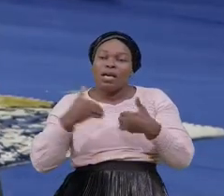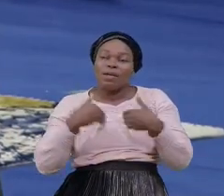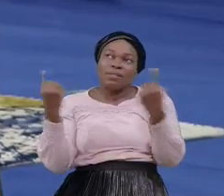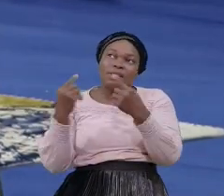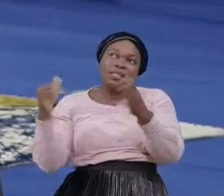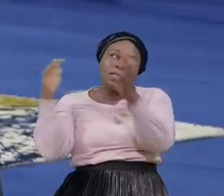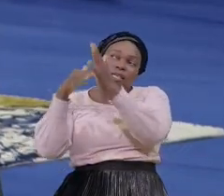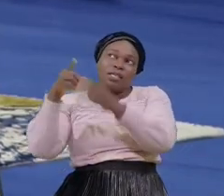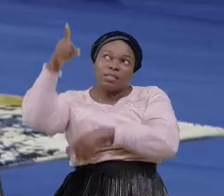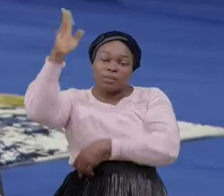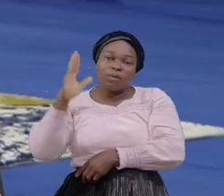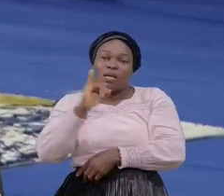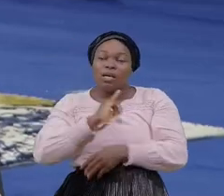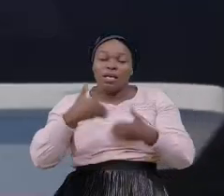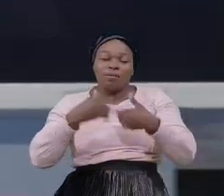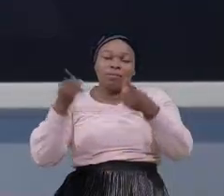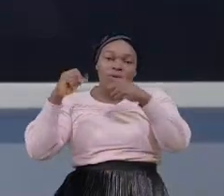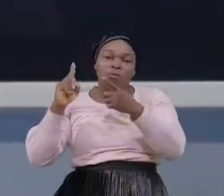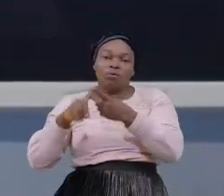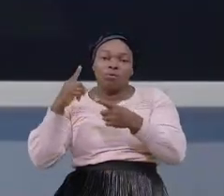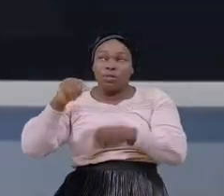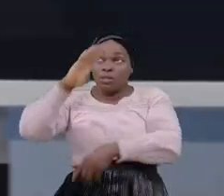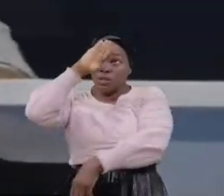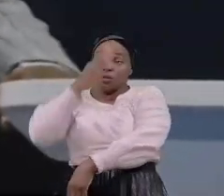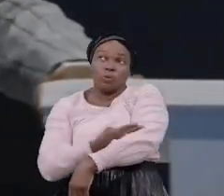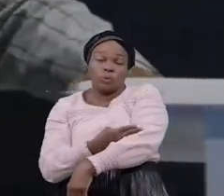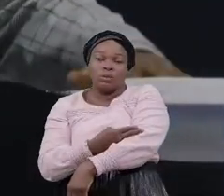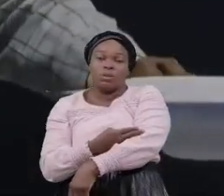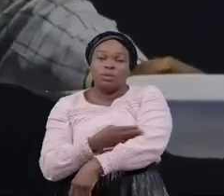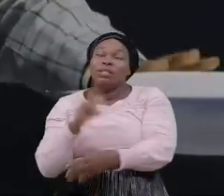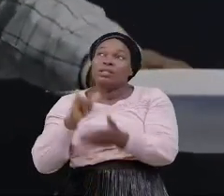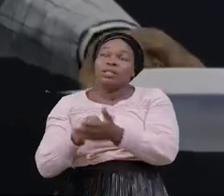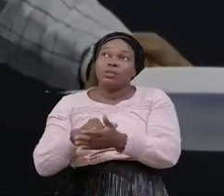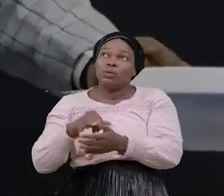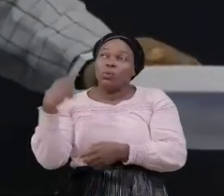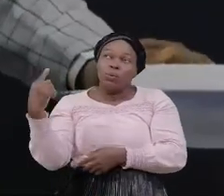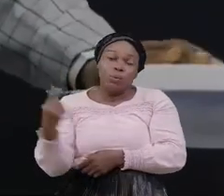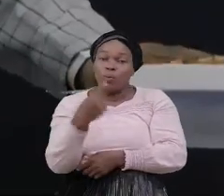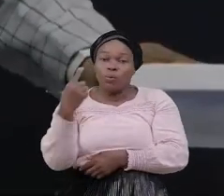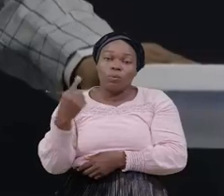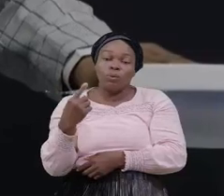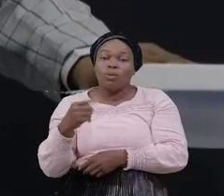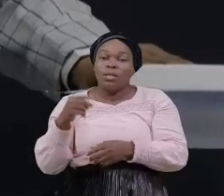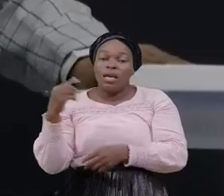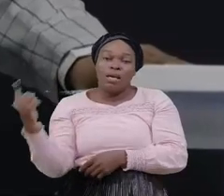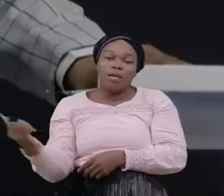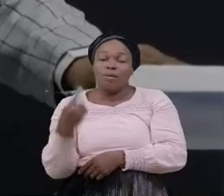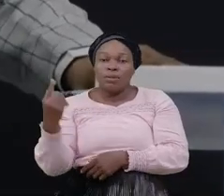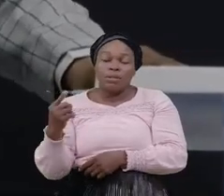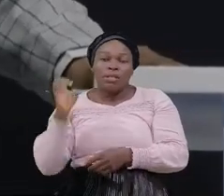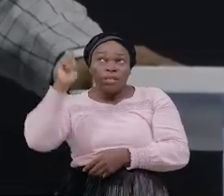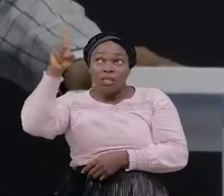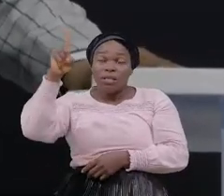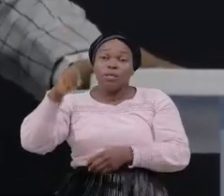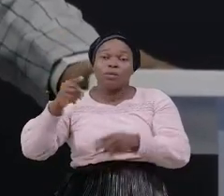Dieu. Je suis venu à son fils bien-aimé, que dès qu'il déclare le mot pardon,